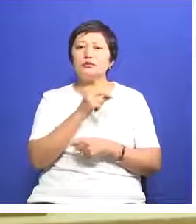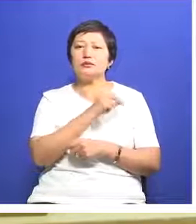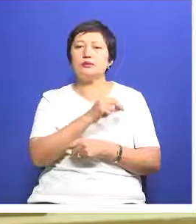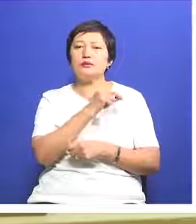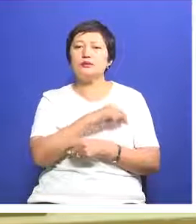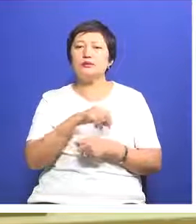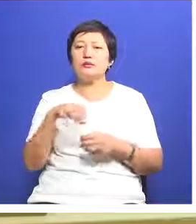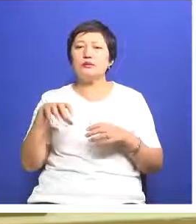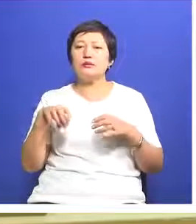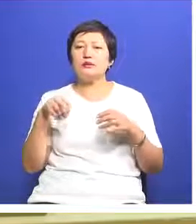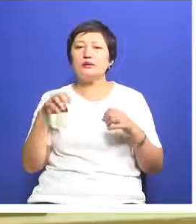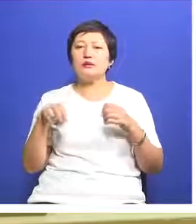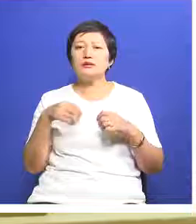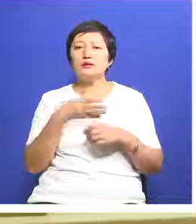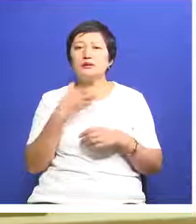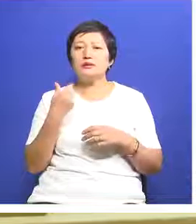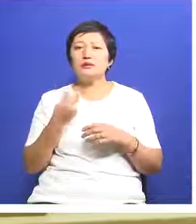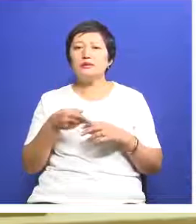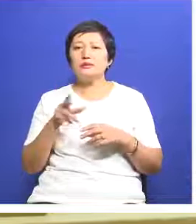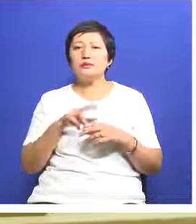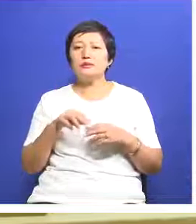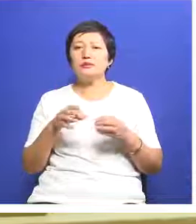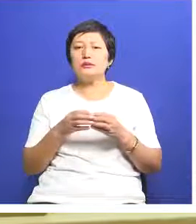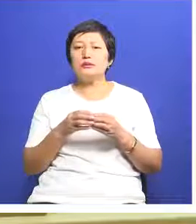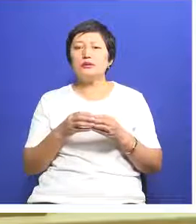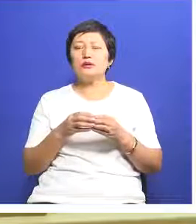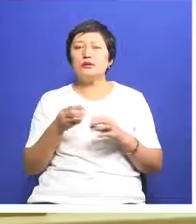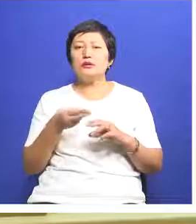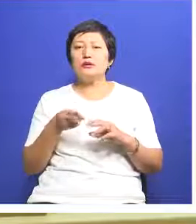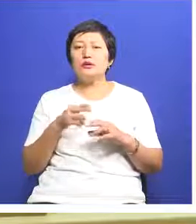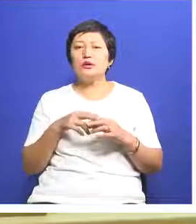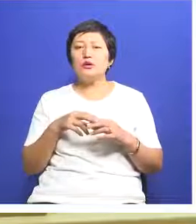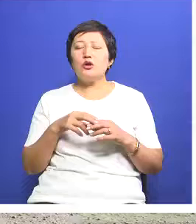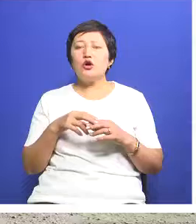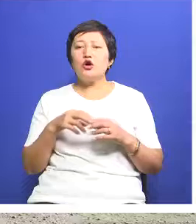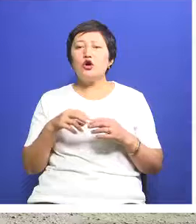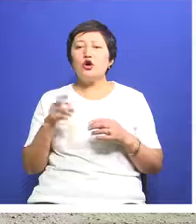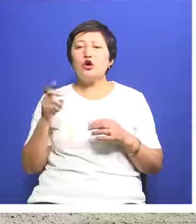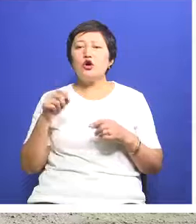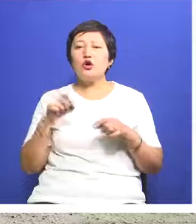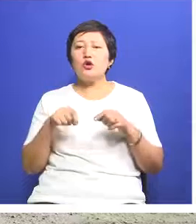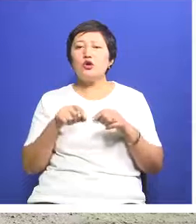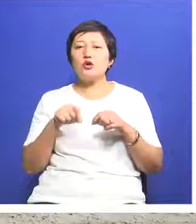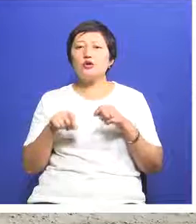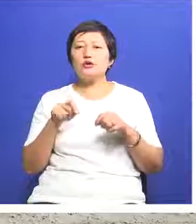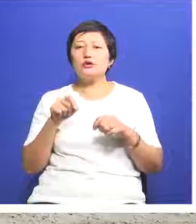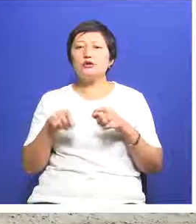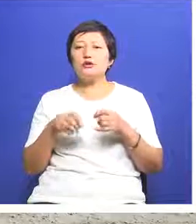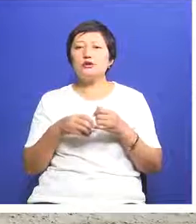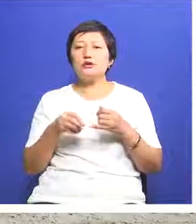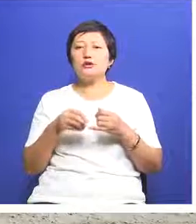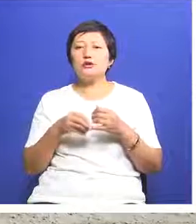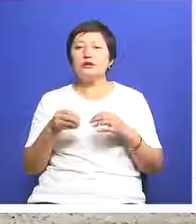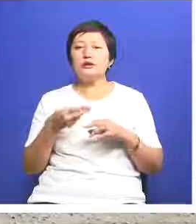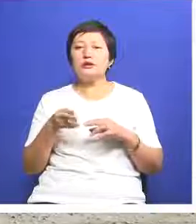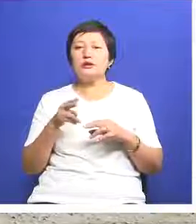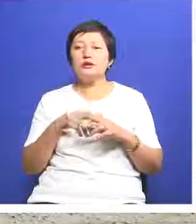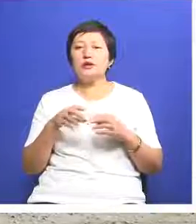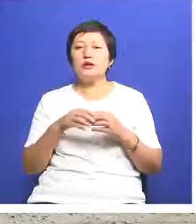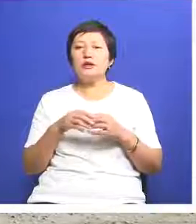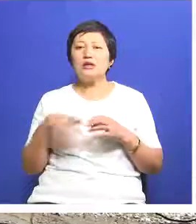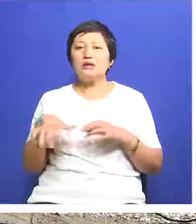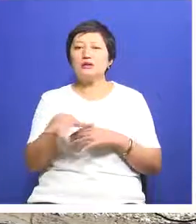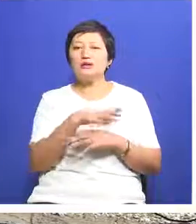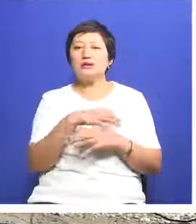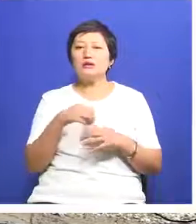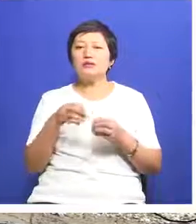қазір енді мақтадан басқасының бәрі жиылып бітті. Және де мынау күріш егілген салысы, күріш салысы. Олар да жиылып